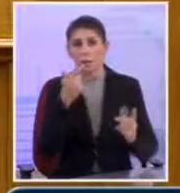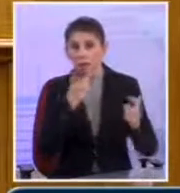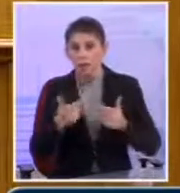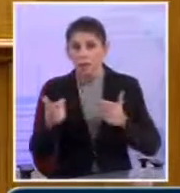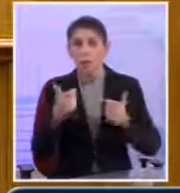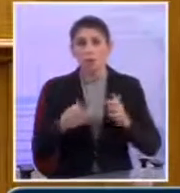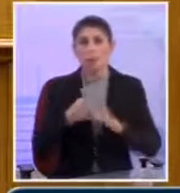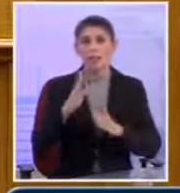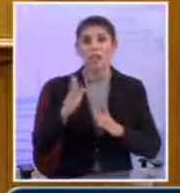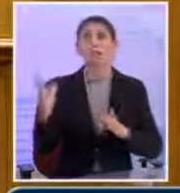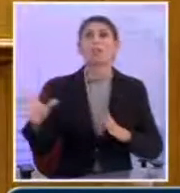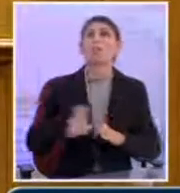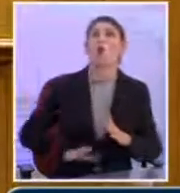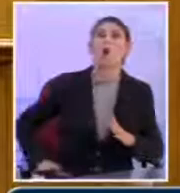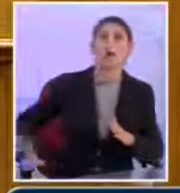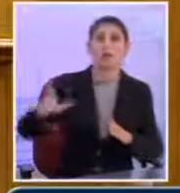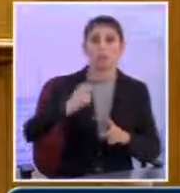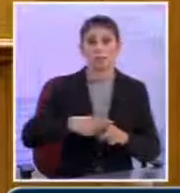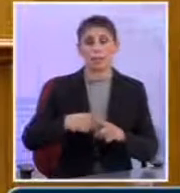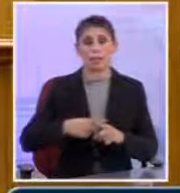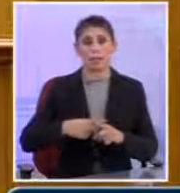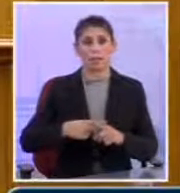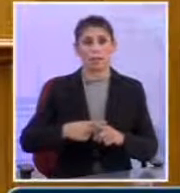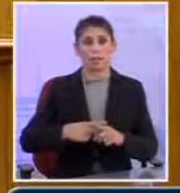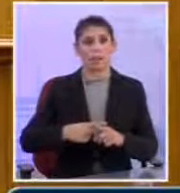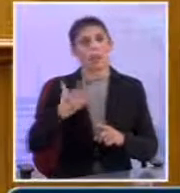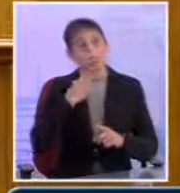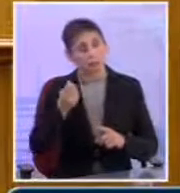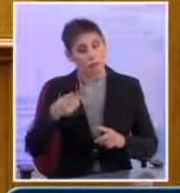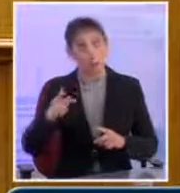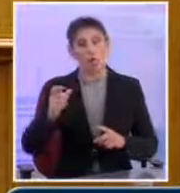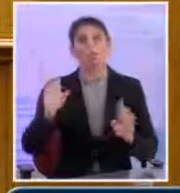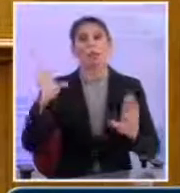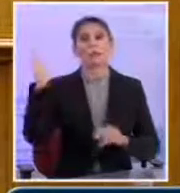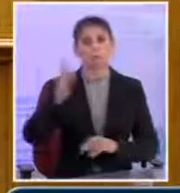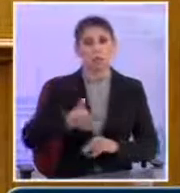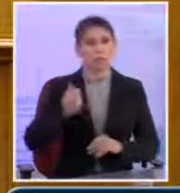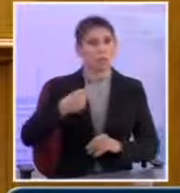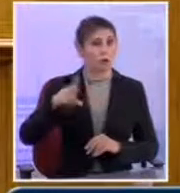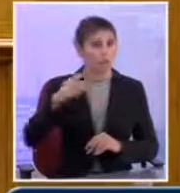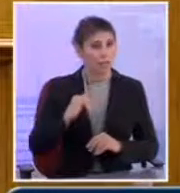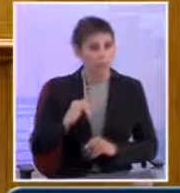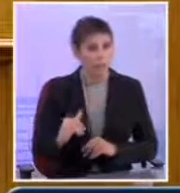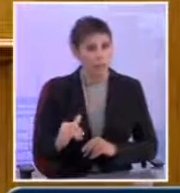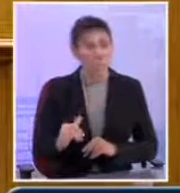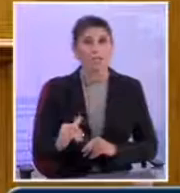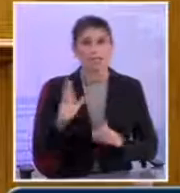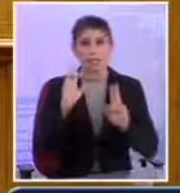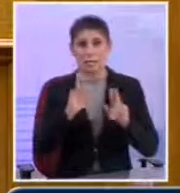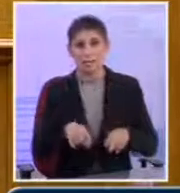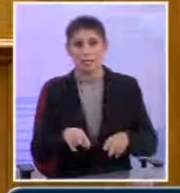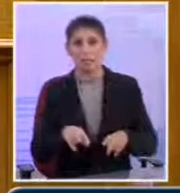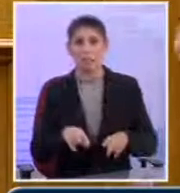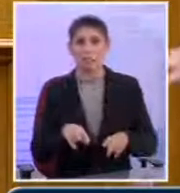που είναι 14 όλοι σε όλη την Ελλάδα, λέει περισσότερη ατιμορρησία. Σημαίνει πολύ μεγαλύτερη καθυστέρηση στην έγκριση